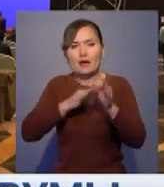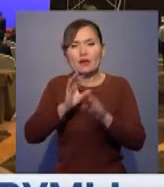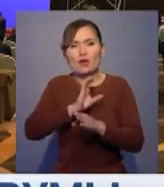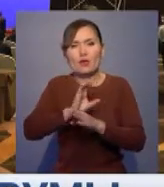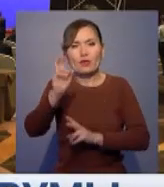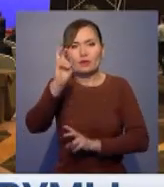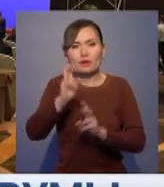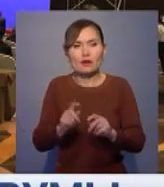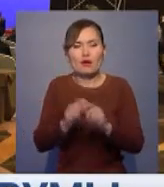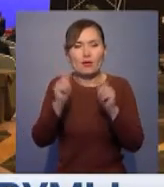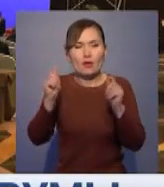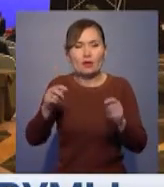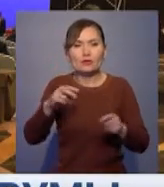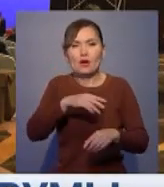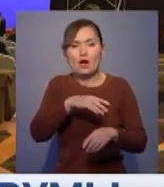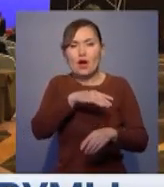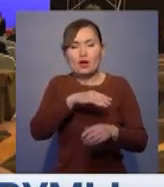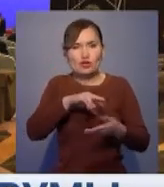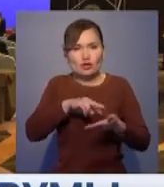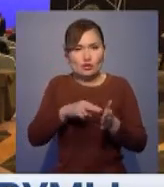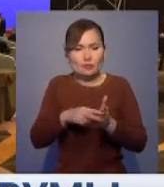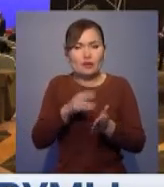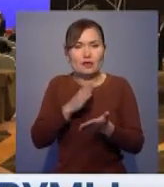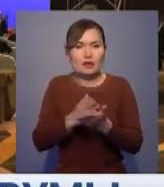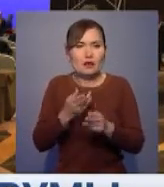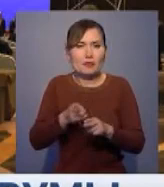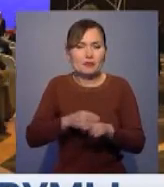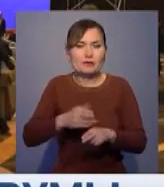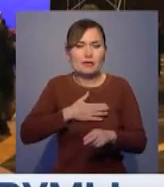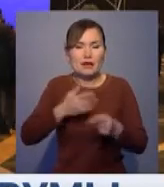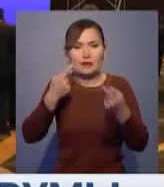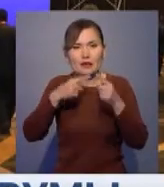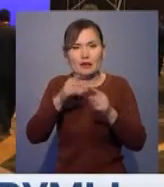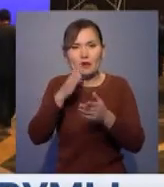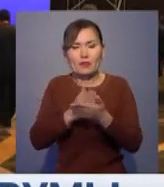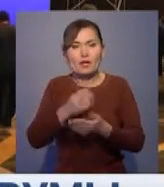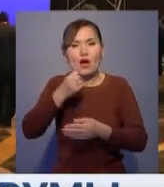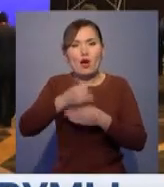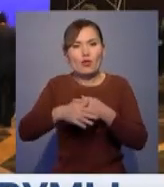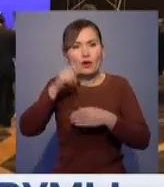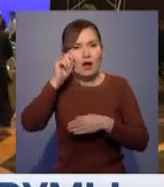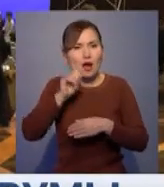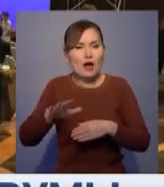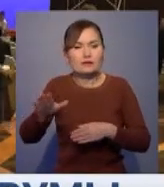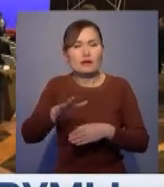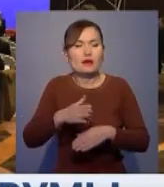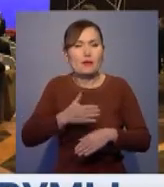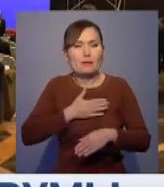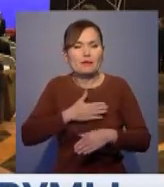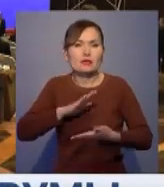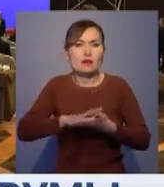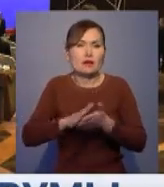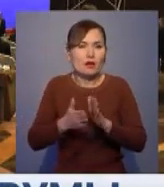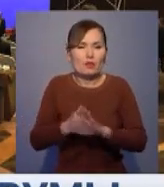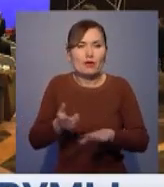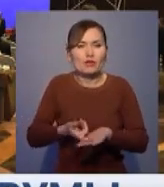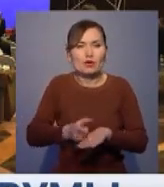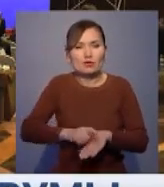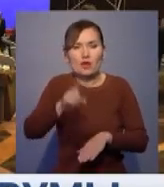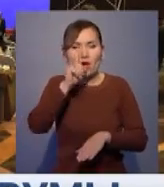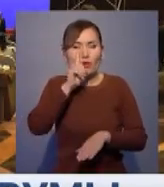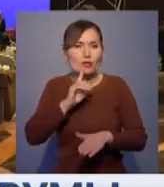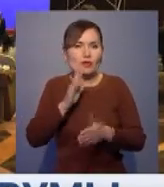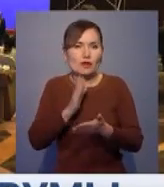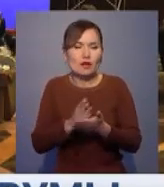құруды көптен бері жоспарлап отырмыз. Бізде технология бар, ал Орталық Азияның климаттық жағдайы дәрі-дәрмек өндіруге өте